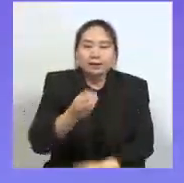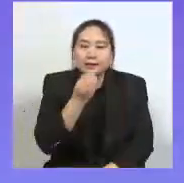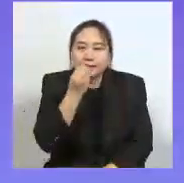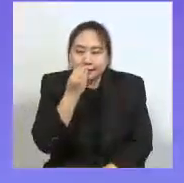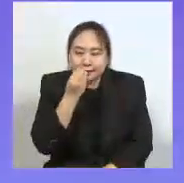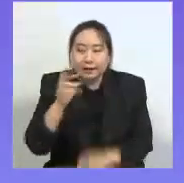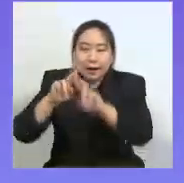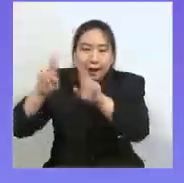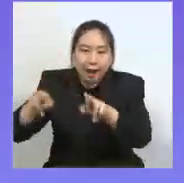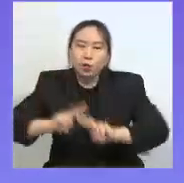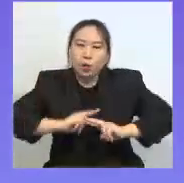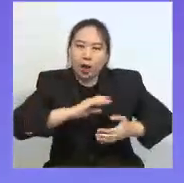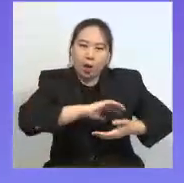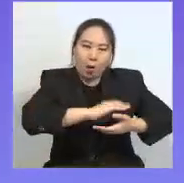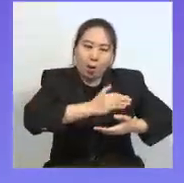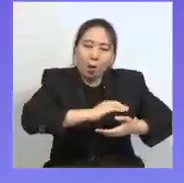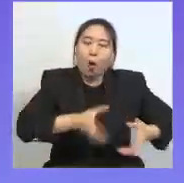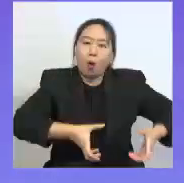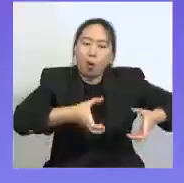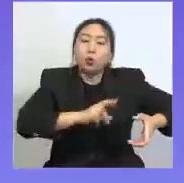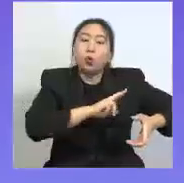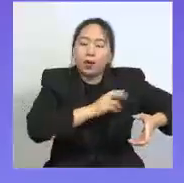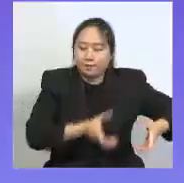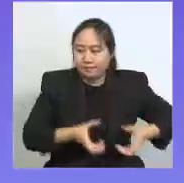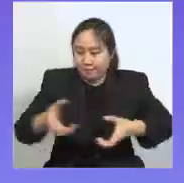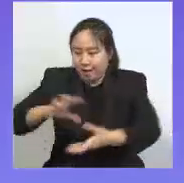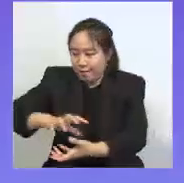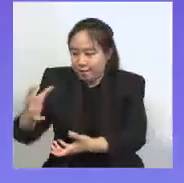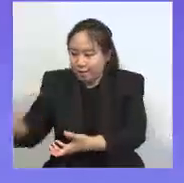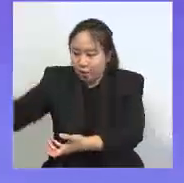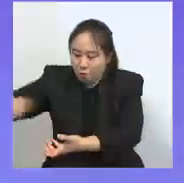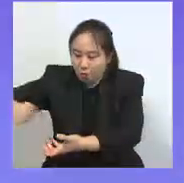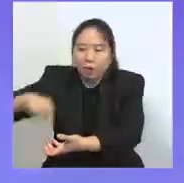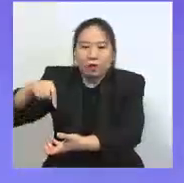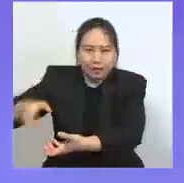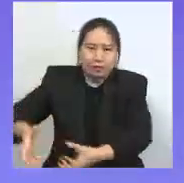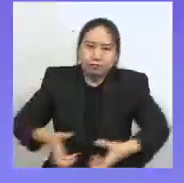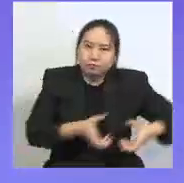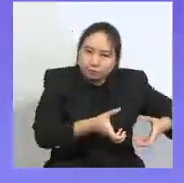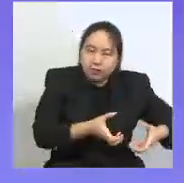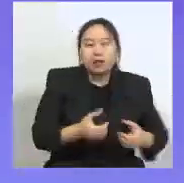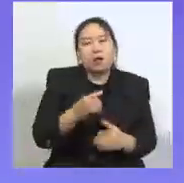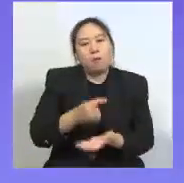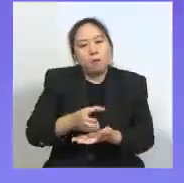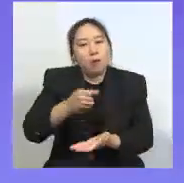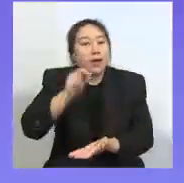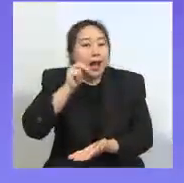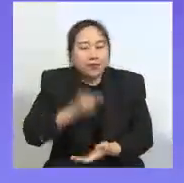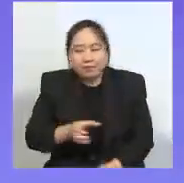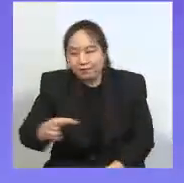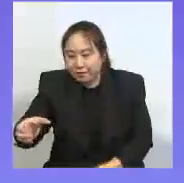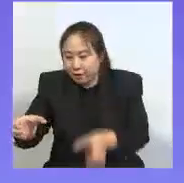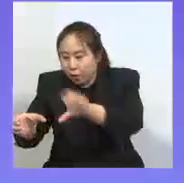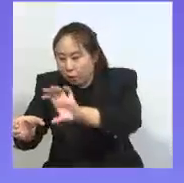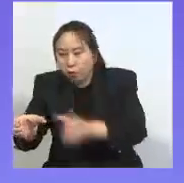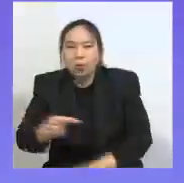ารก็ปิ่นโต นะกระบอกน้ำนะฮะเตรียมเพื่อลดขยะพลาสติกให้มากที่สุดครับ 1คนก็1ชิ้นแล้วนะ